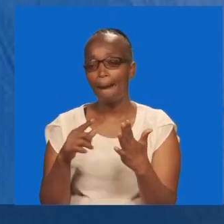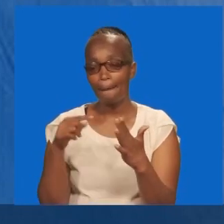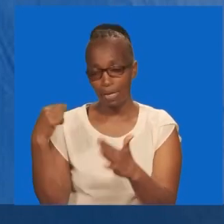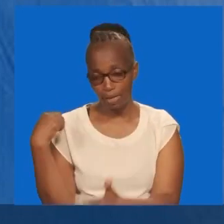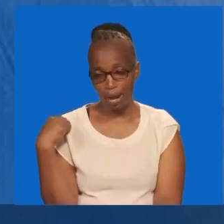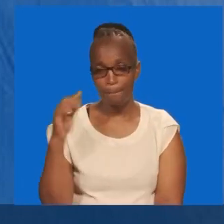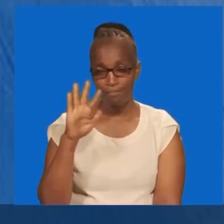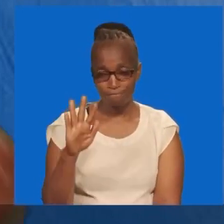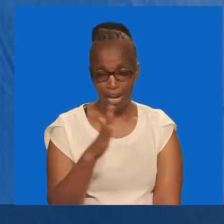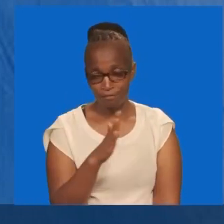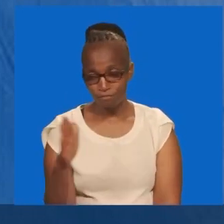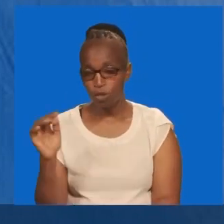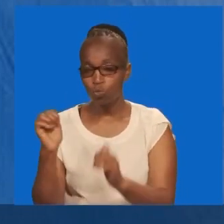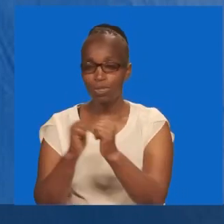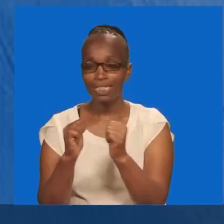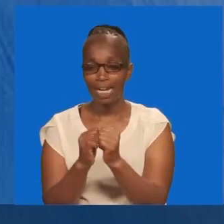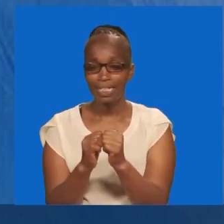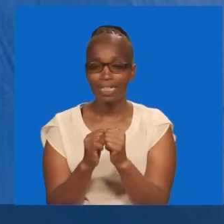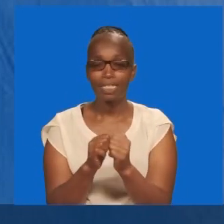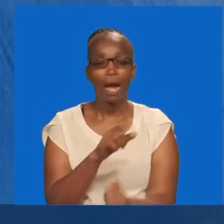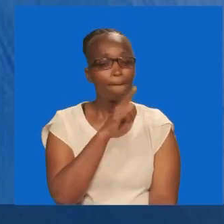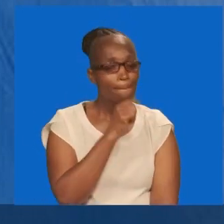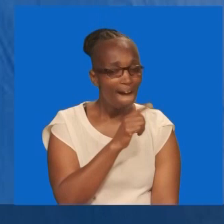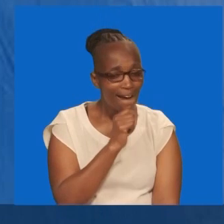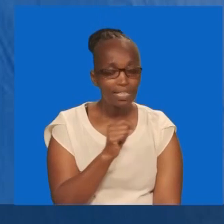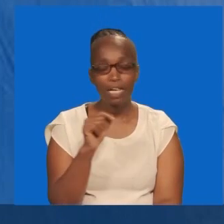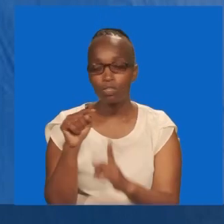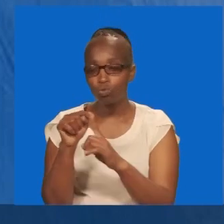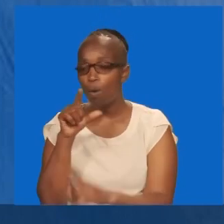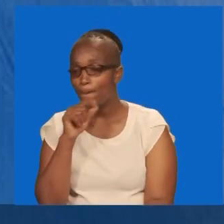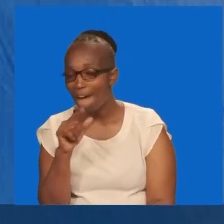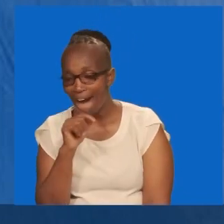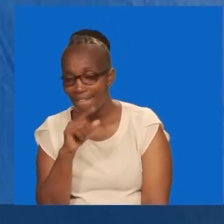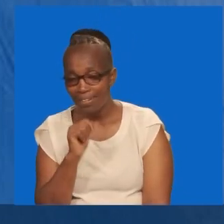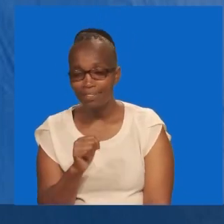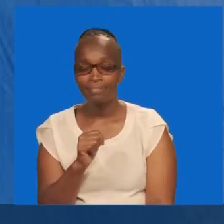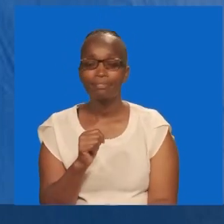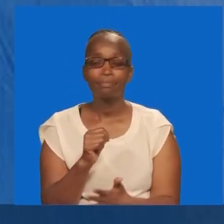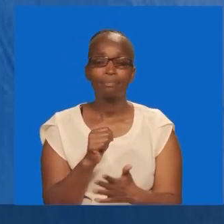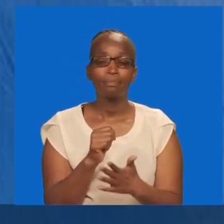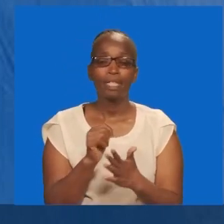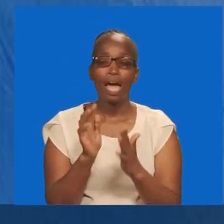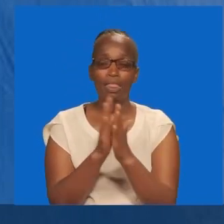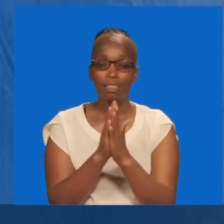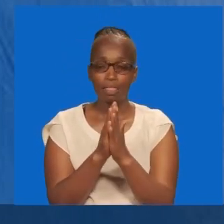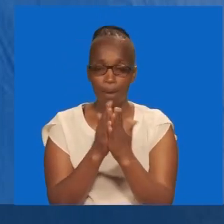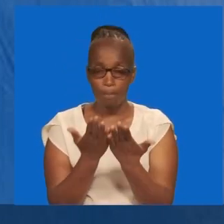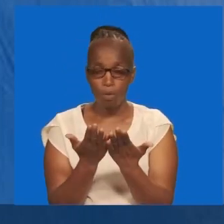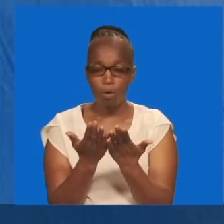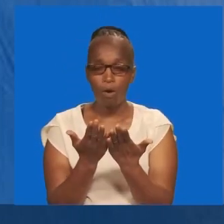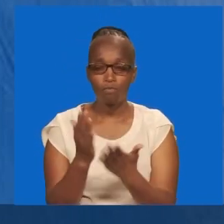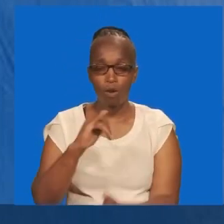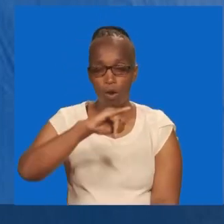mpaka ya kumi, na hizo ni sita, mwanadamu na mwanadamu. Na ya waraka wa